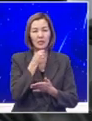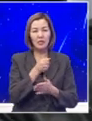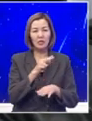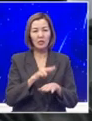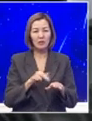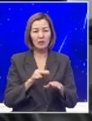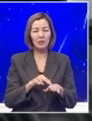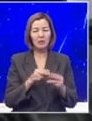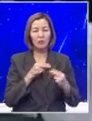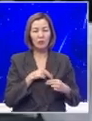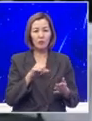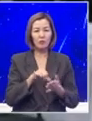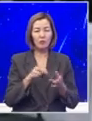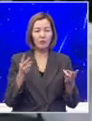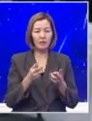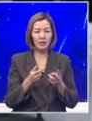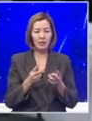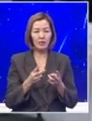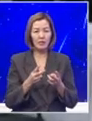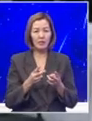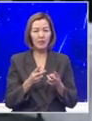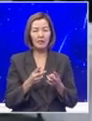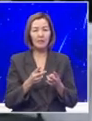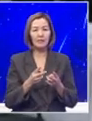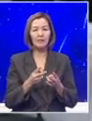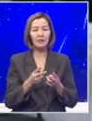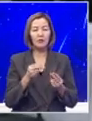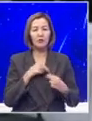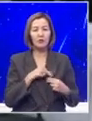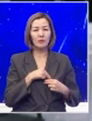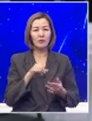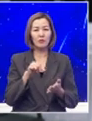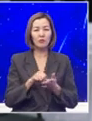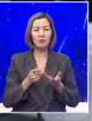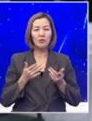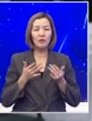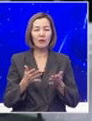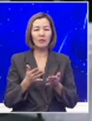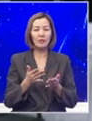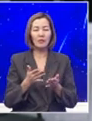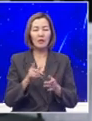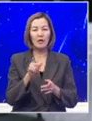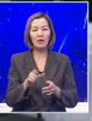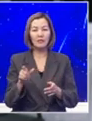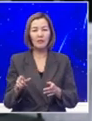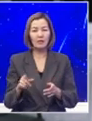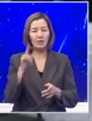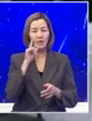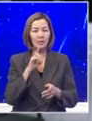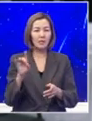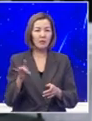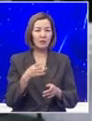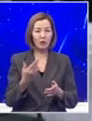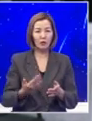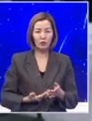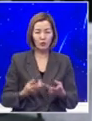отдела трудоустройства керек. Негізгі жұмысқа жаңағы кіру үшін біздің талаптарымыз азаматтарымыз Қазақстан